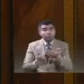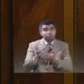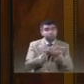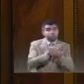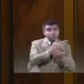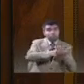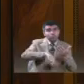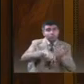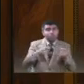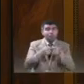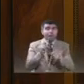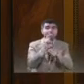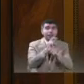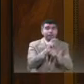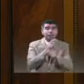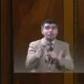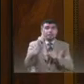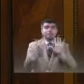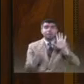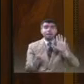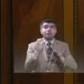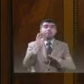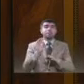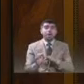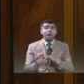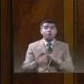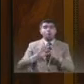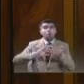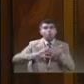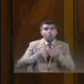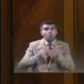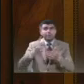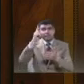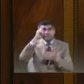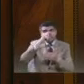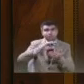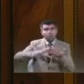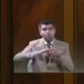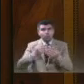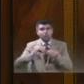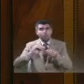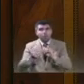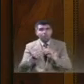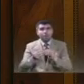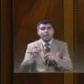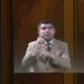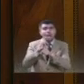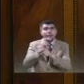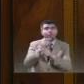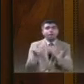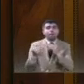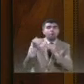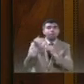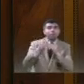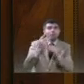حصة الدين ذو المدى القصير 17%. محدودية المخاطر المتعلقة بسعر الفائدة حيث لا يمثل الدين ذو سعر الفائدة المتغير